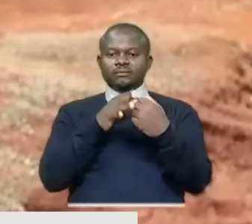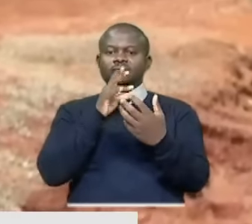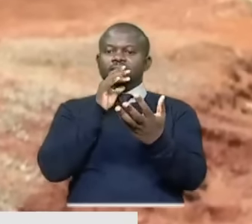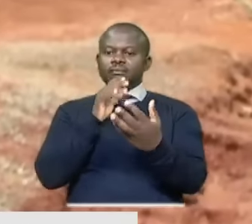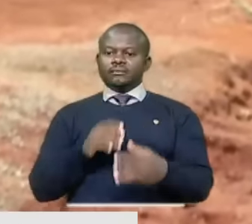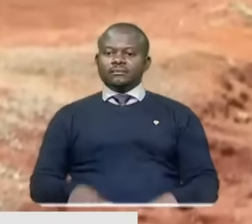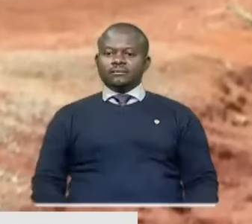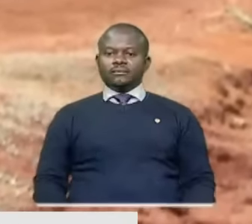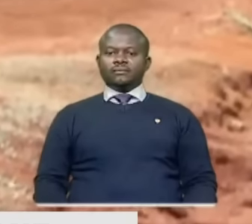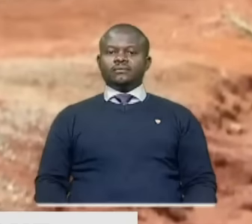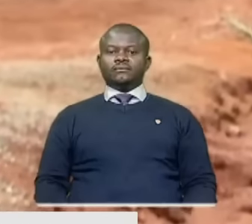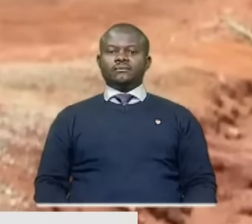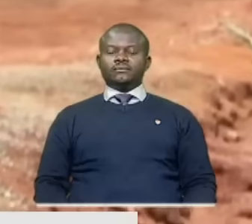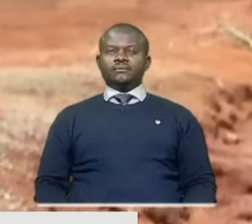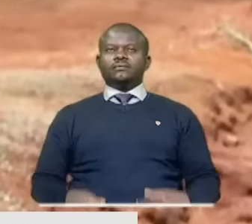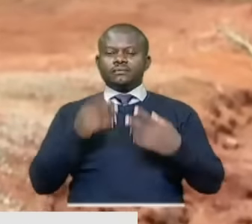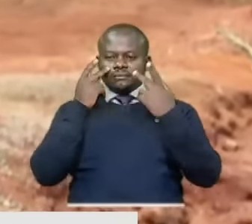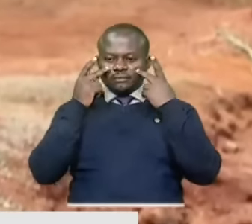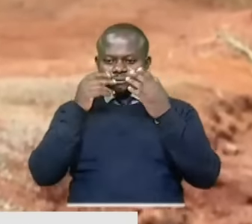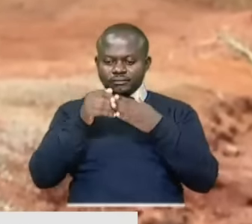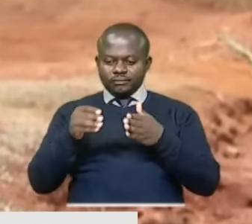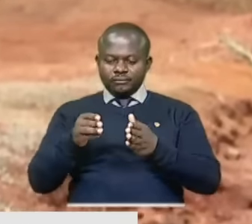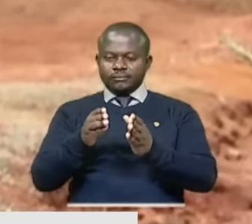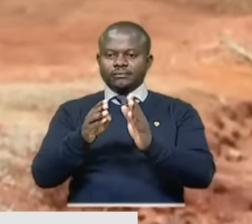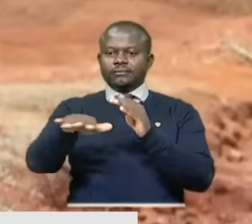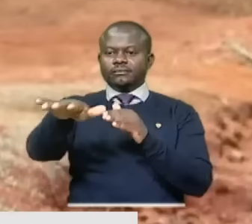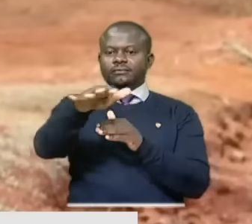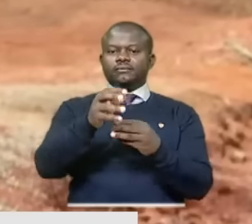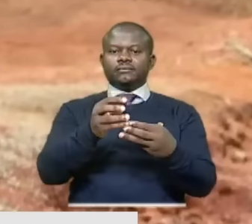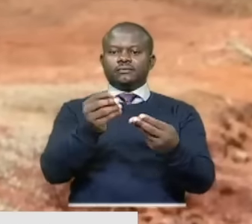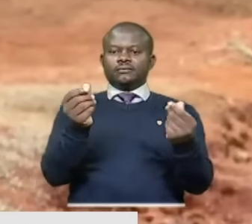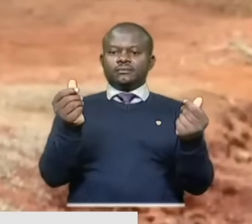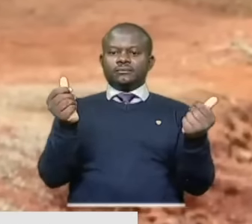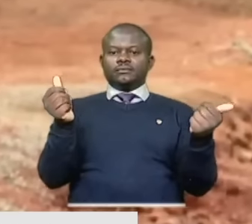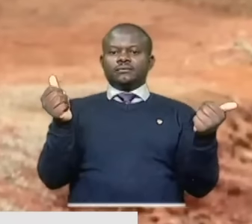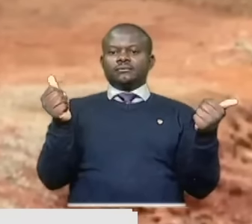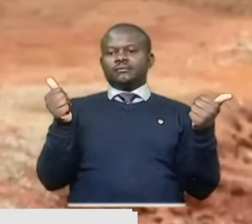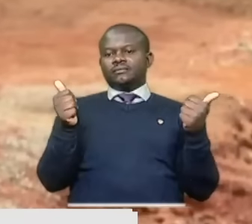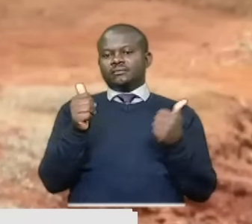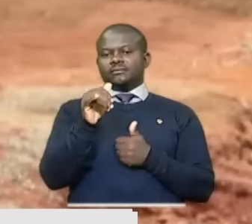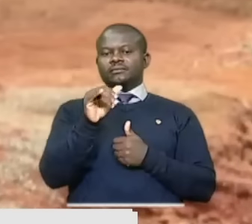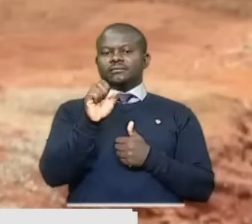ukuntu umuhanda waje harukanyicira umurimo nuko tawureze ni isuri